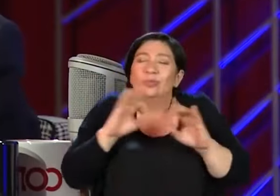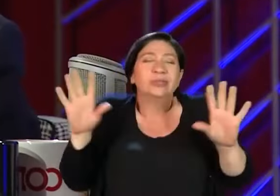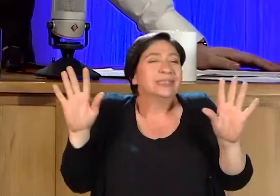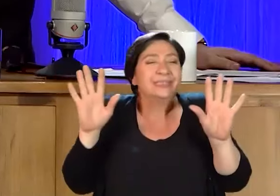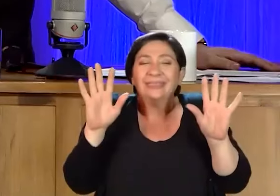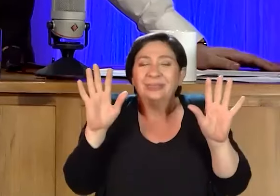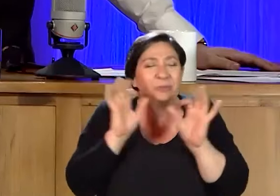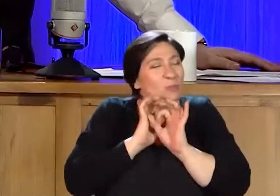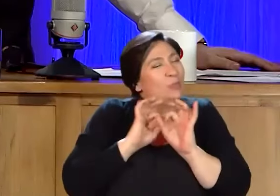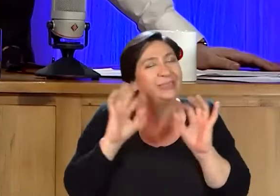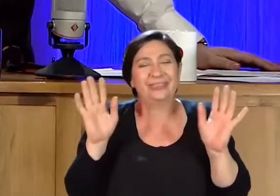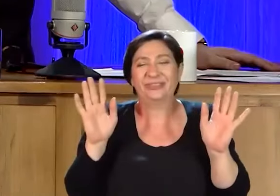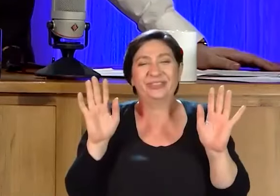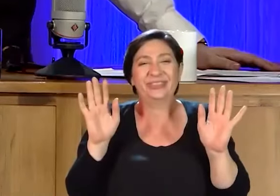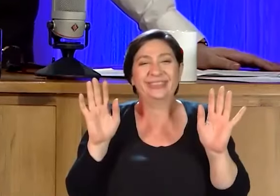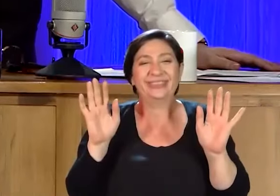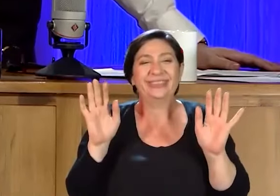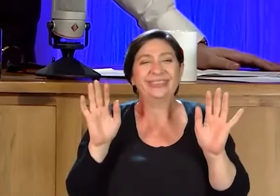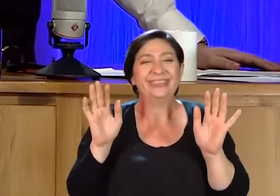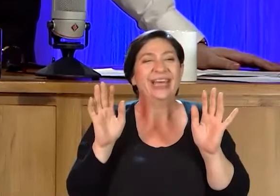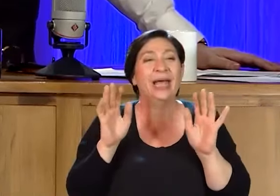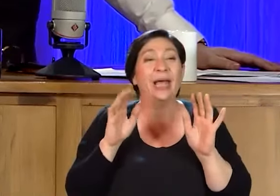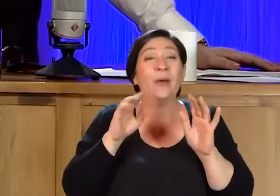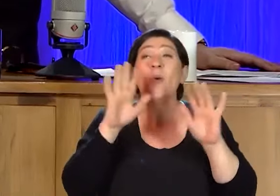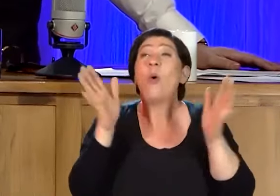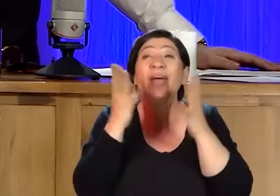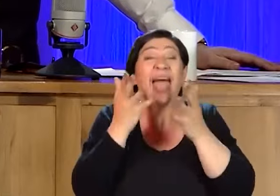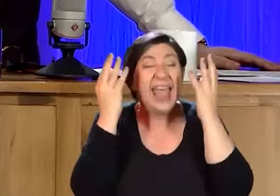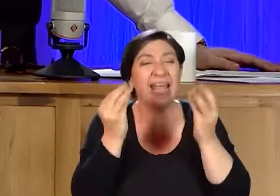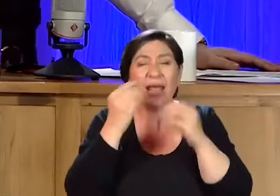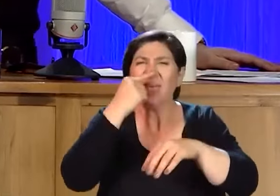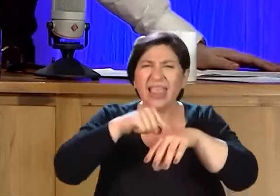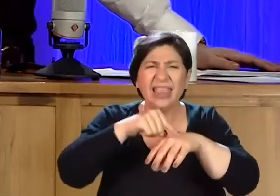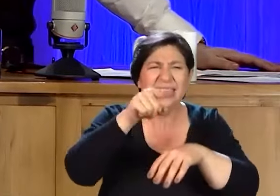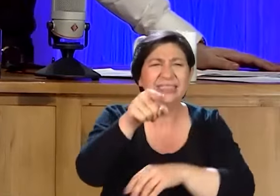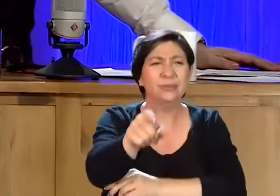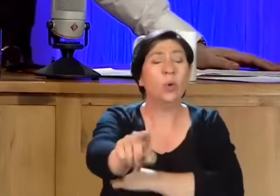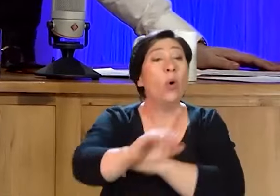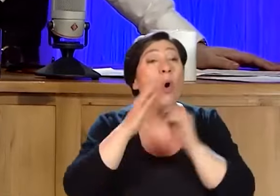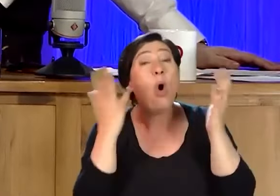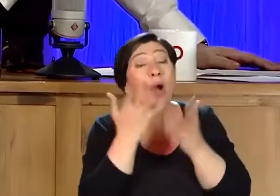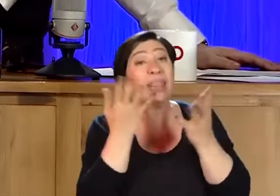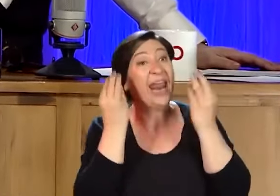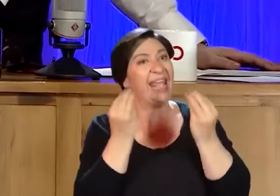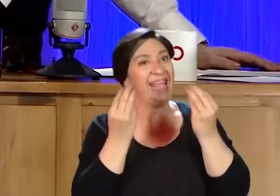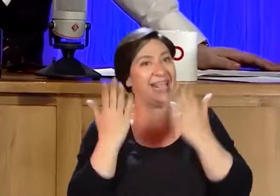Olağanüstü bir şey yani. O kadar inanın hani şöyle söyleyeyim. Özür dilerim.